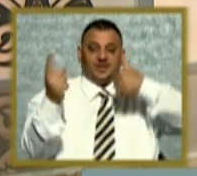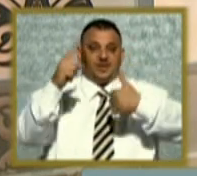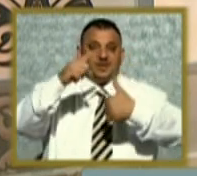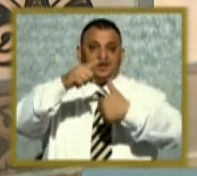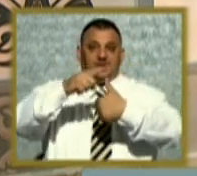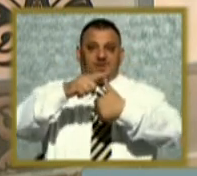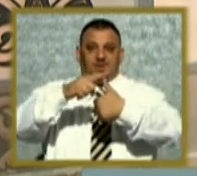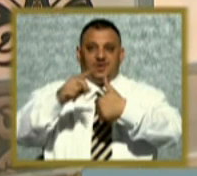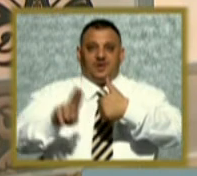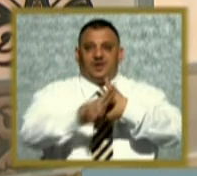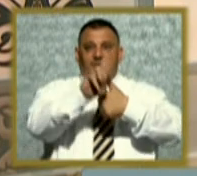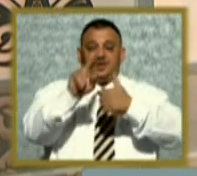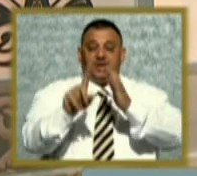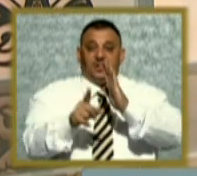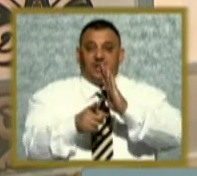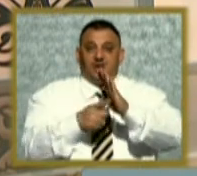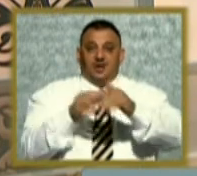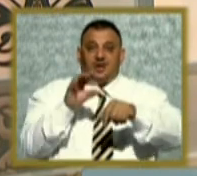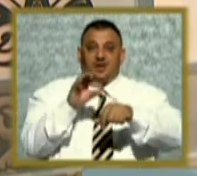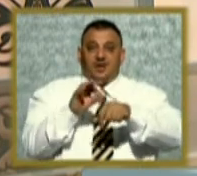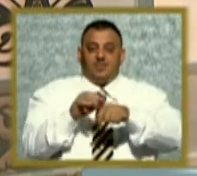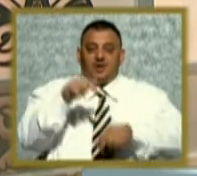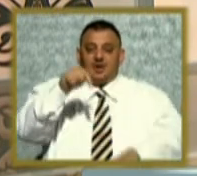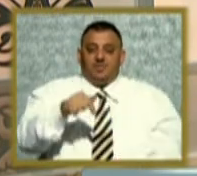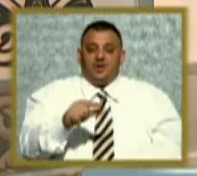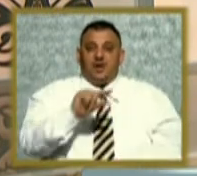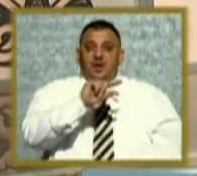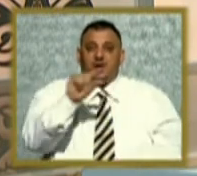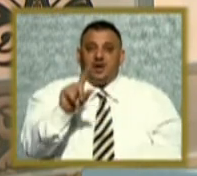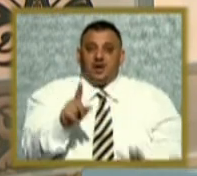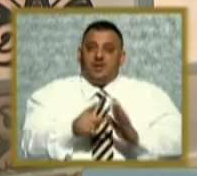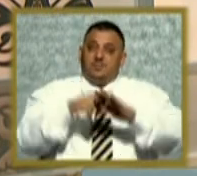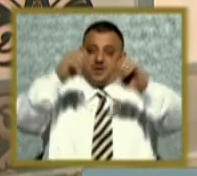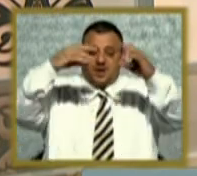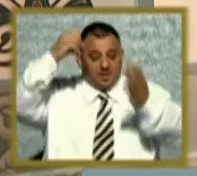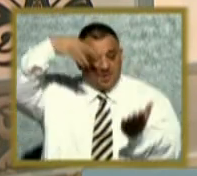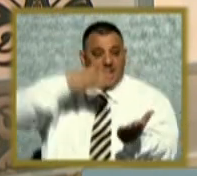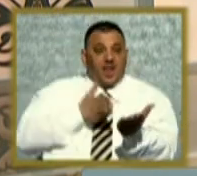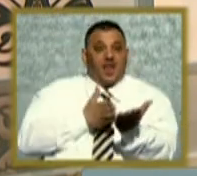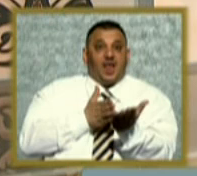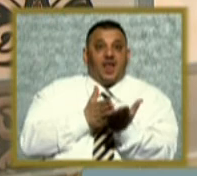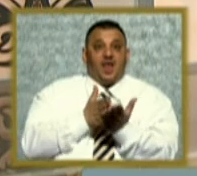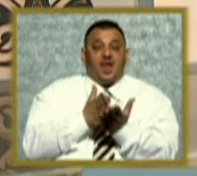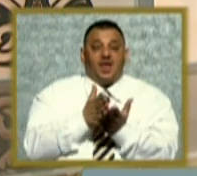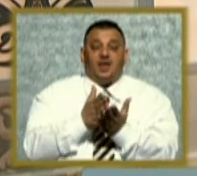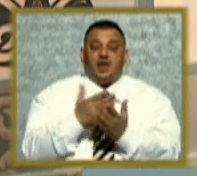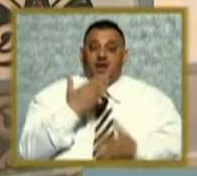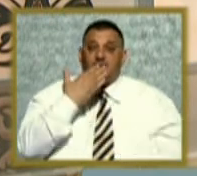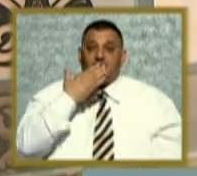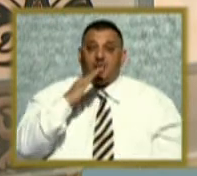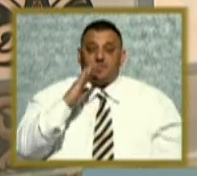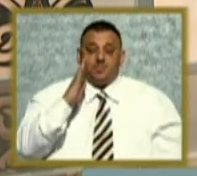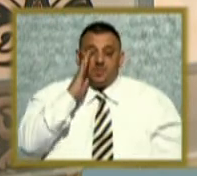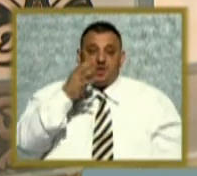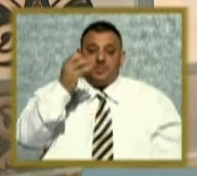أخي. يعني واحد مقصر في هالدنيا هذه، والله سبحانه وتعالى من عليه بالهداية، وأصبح الآن إن شاء الله يعني نسأل الله